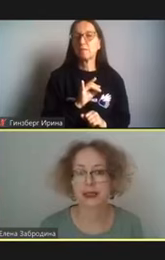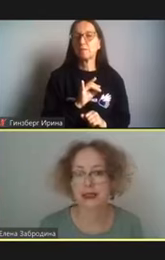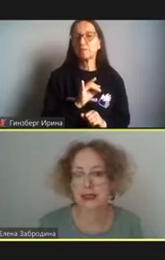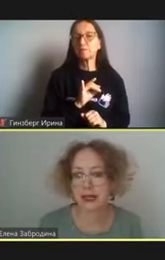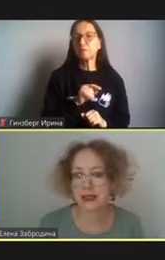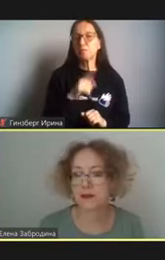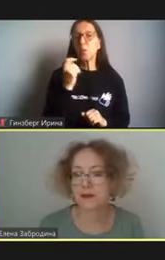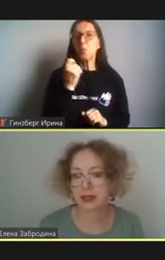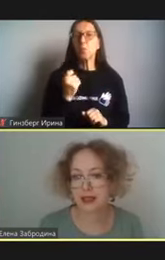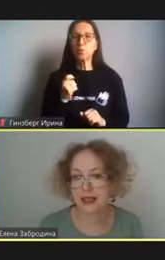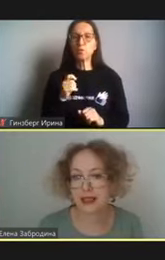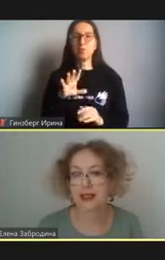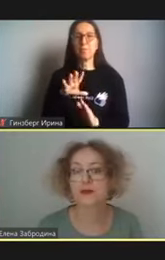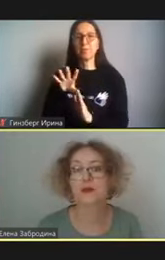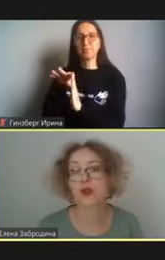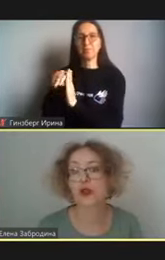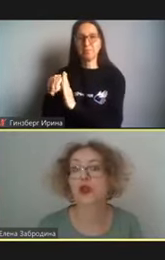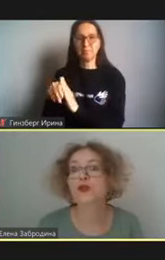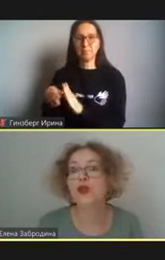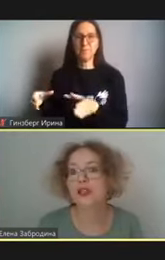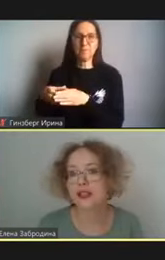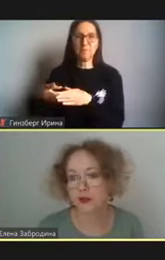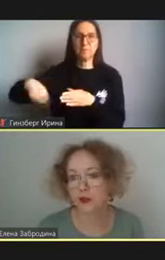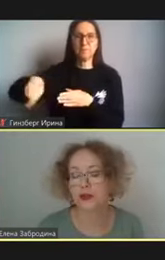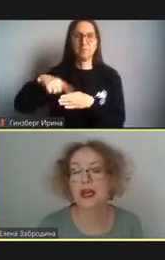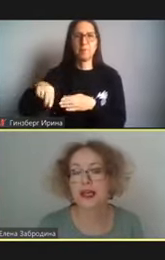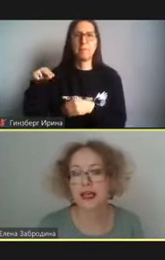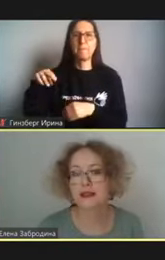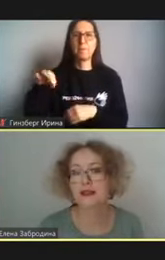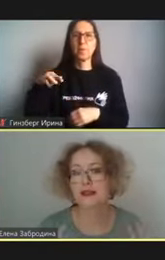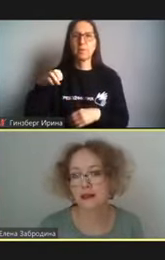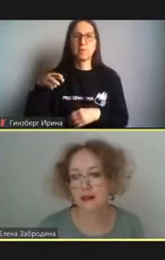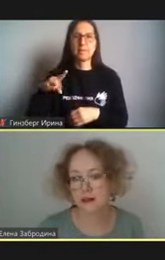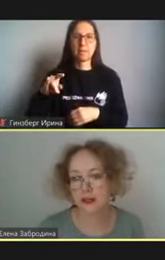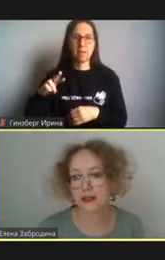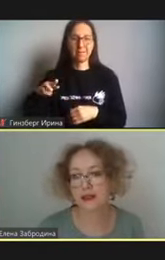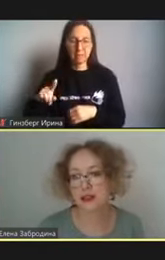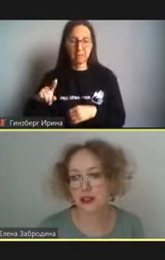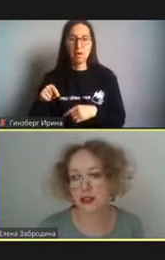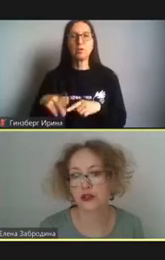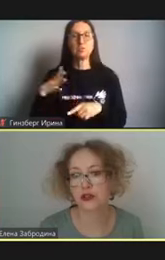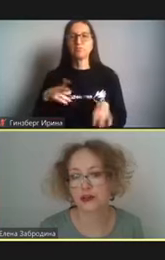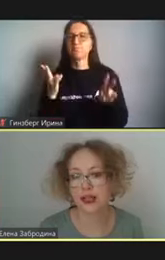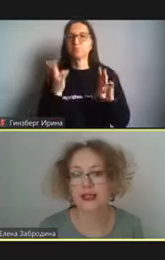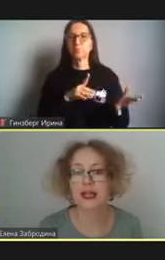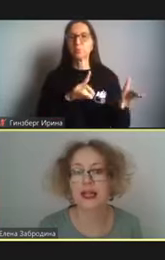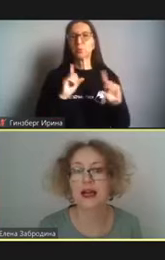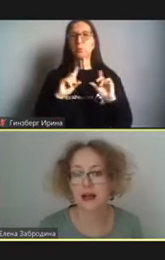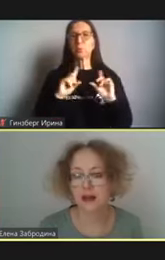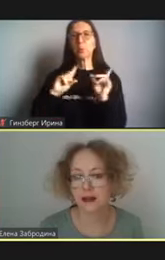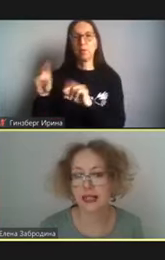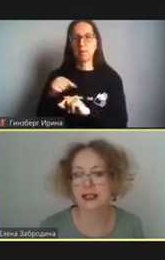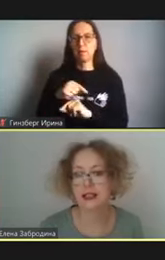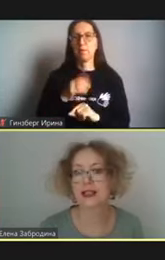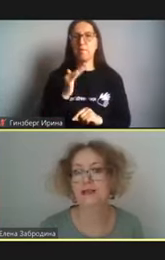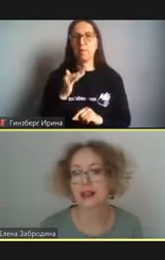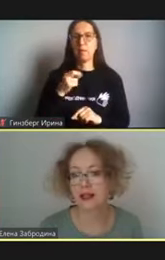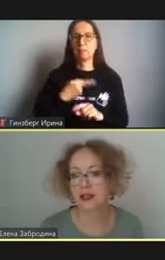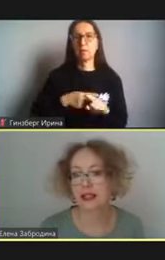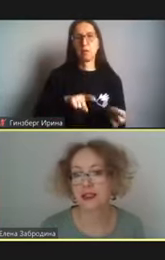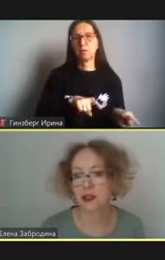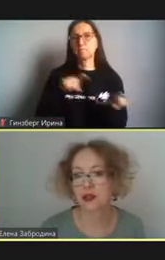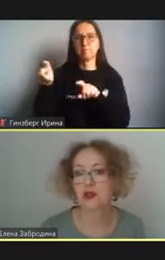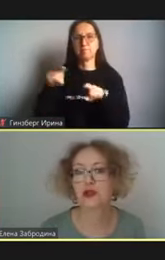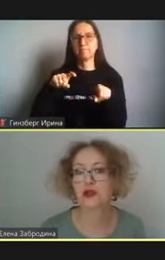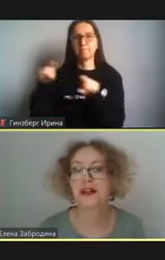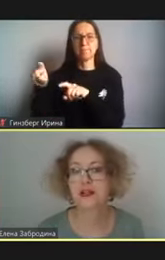принадлежали протестантизму, многие уедут из, соответственно, с территории Фландрии на север,